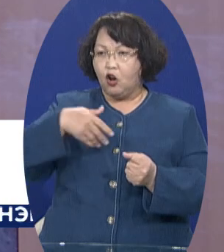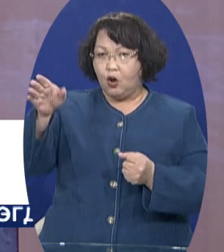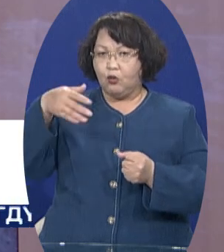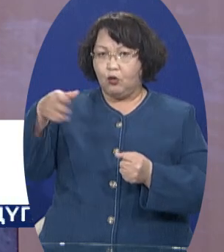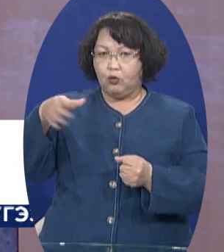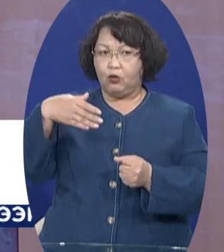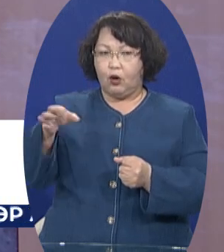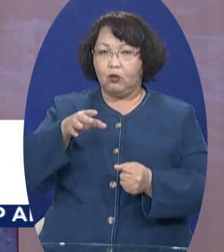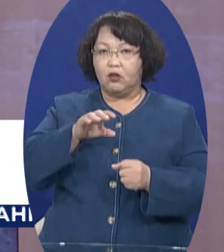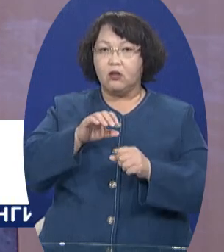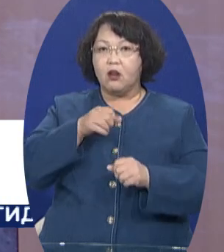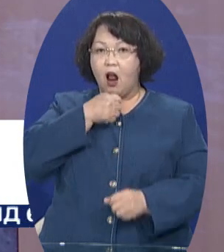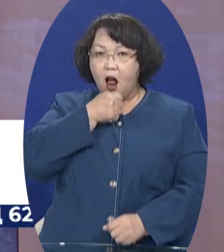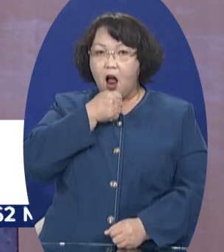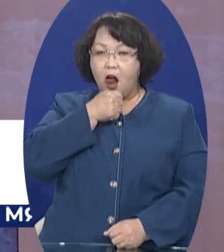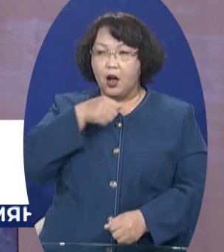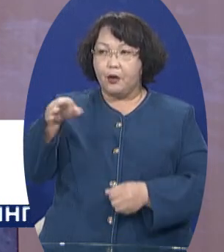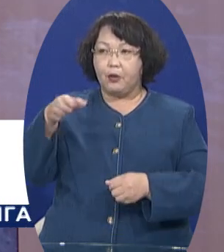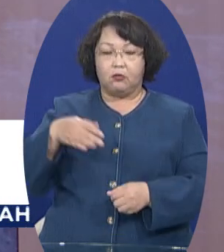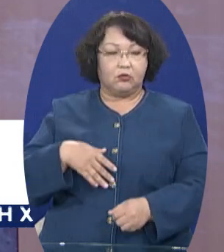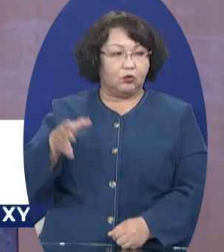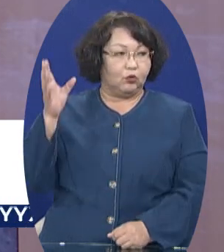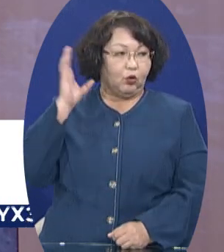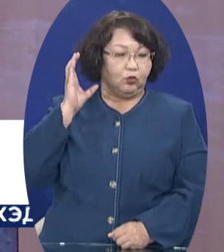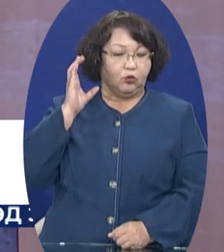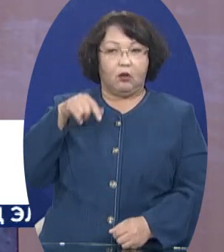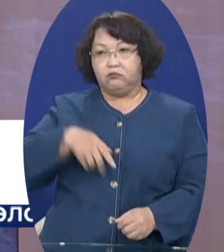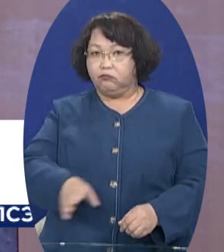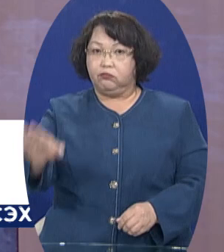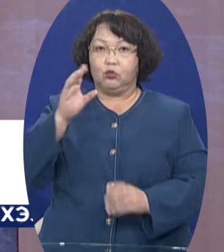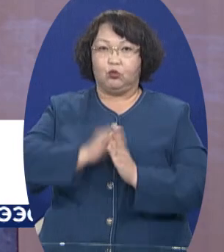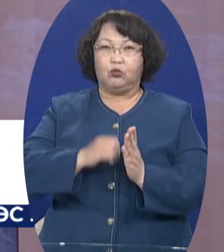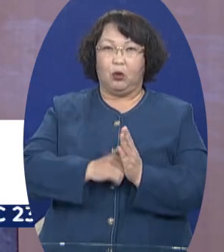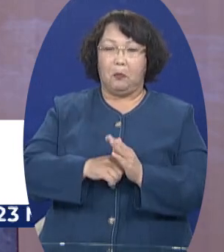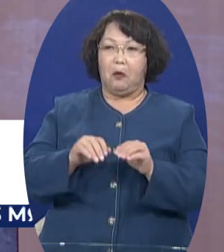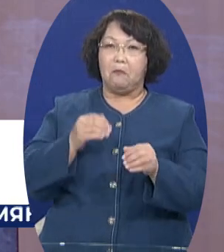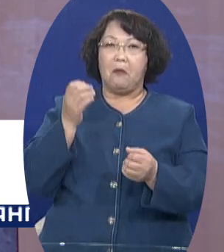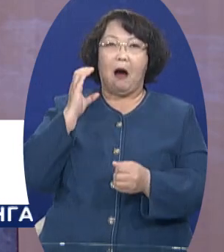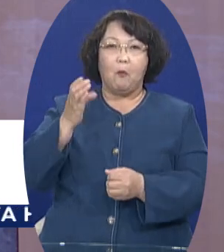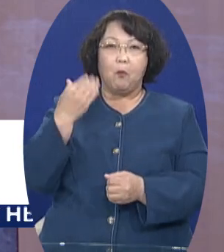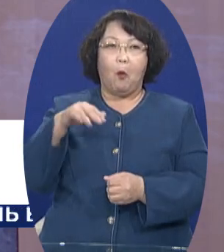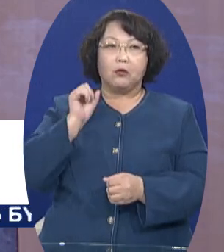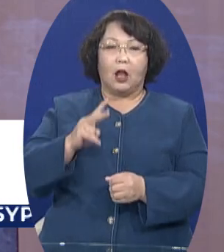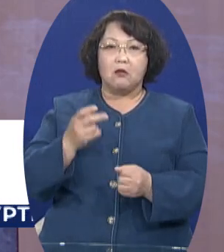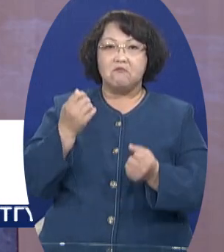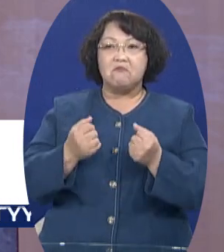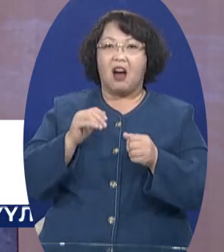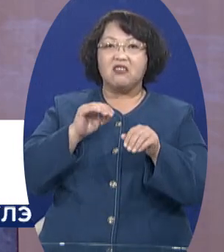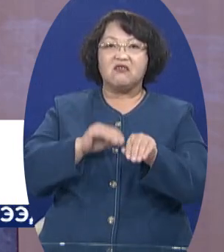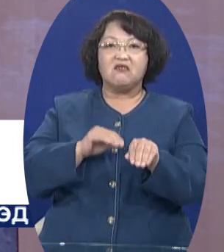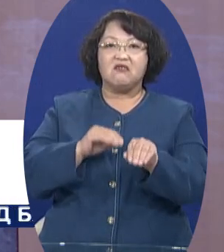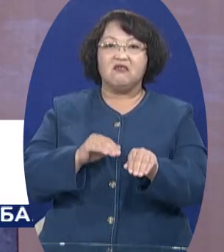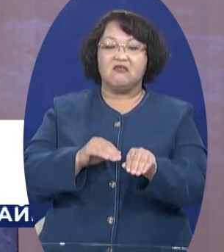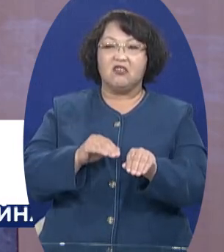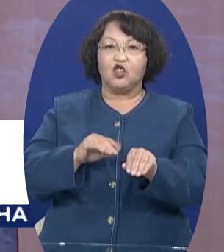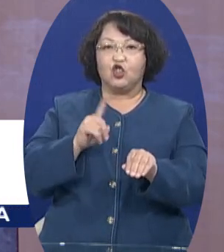иргэдэд хүргэх, за тухайн одоо хөдөлгөөн цаад болж байгаа тээврийн хэрэгслийг зайлуулах, цахиргааны арга хэмжээ авах ийм